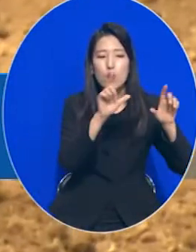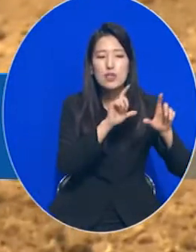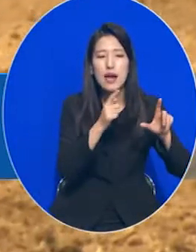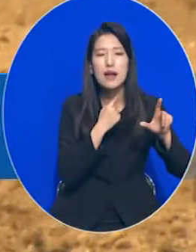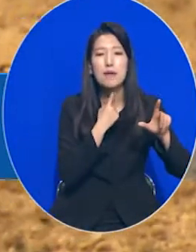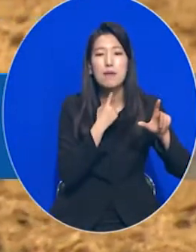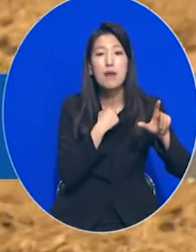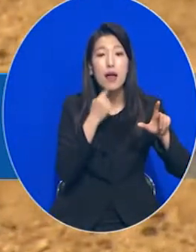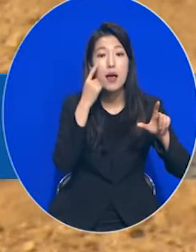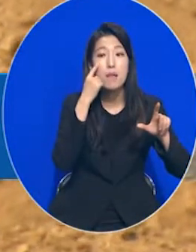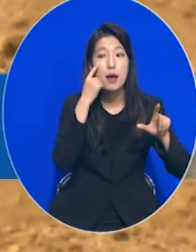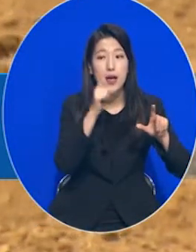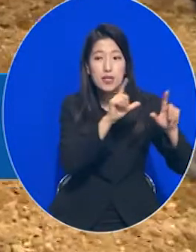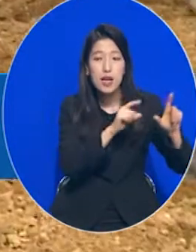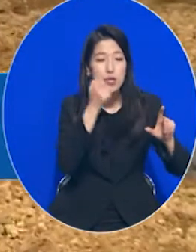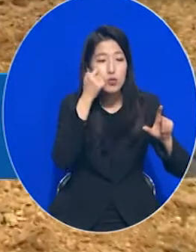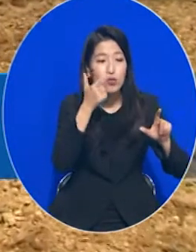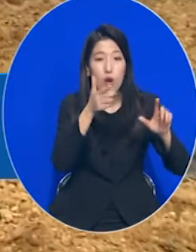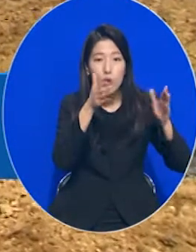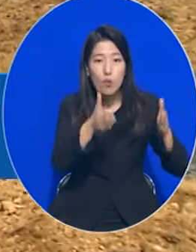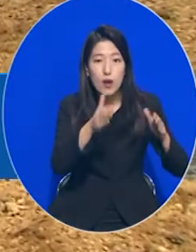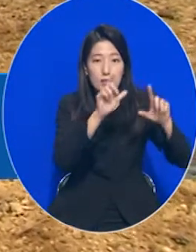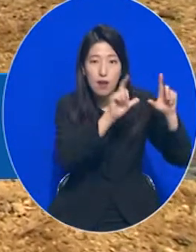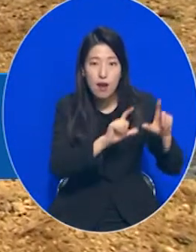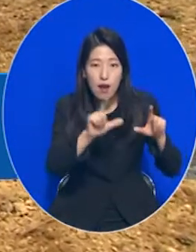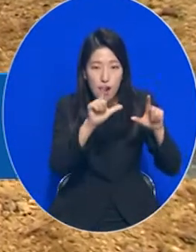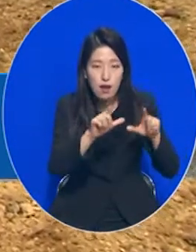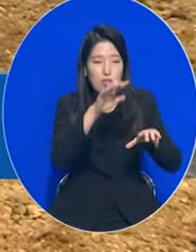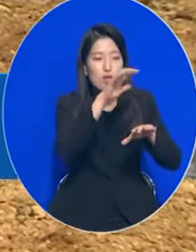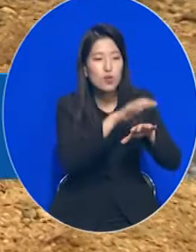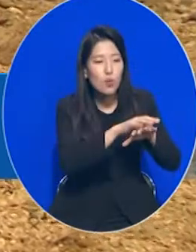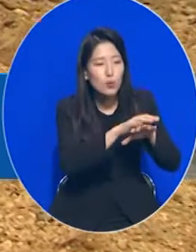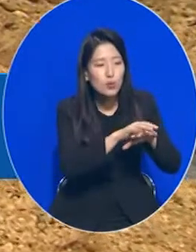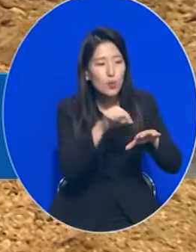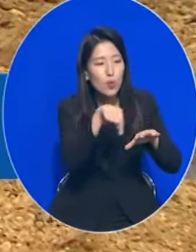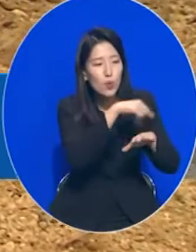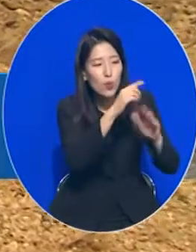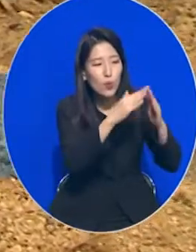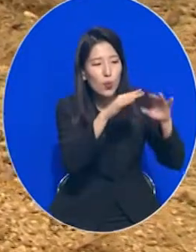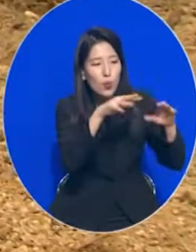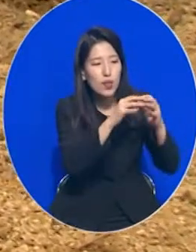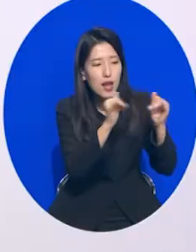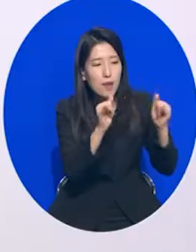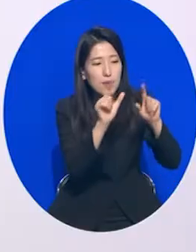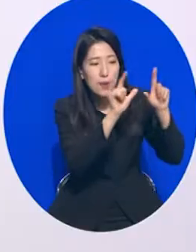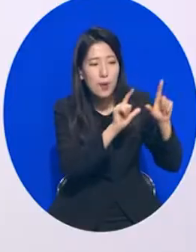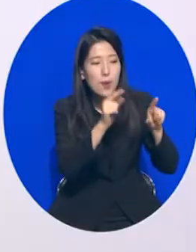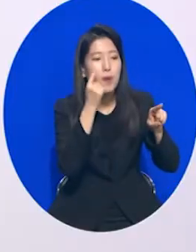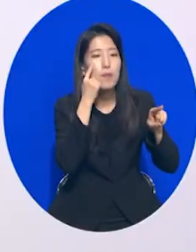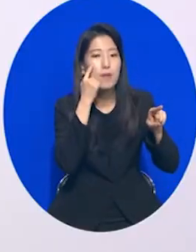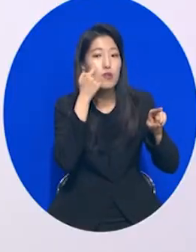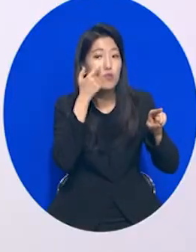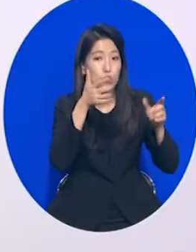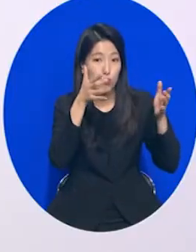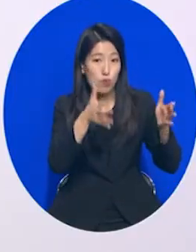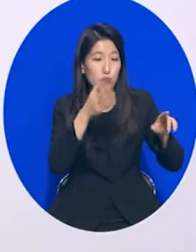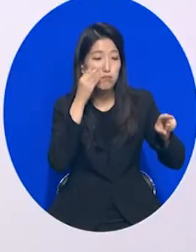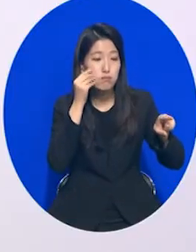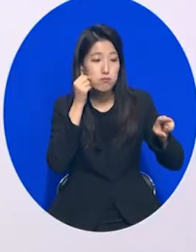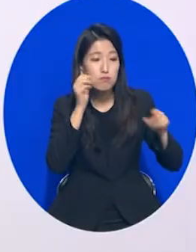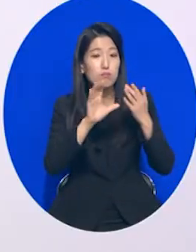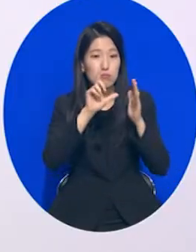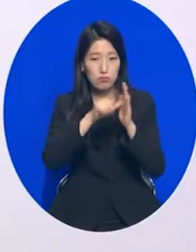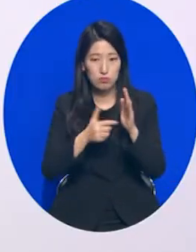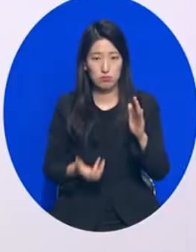체험하고 지역 주민과 교류하는 농촌에서 살아보기 프로그램을 새로 도입합니다. 오는 3월부터